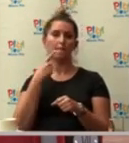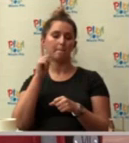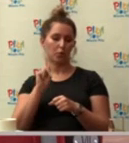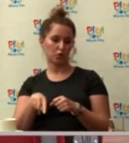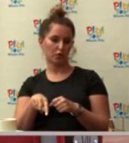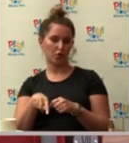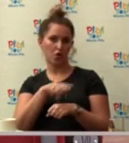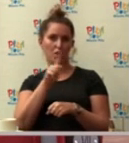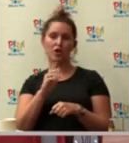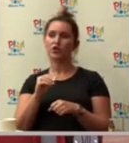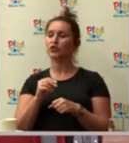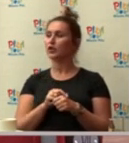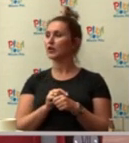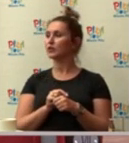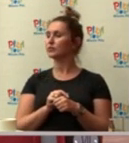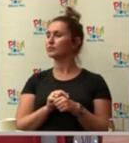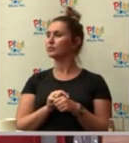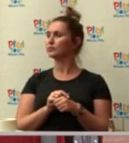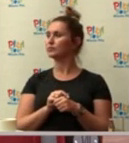to w jakiś sposób